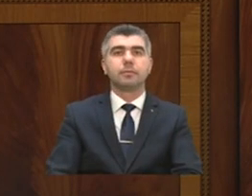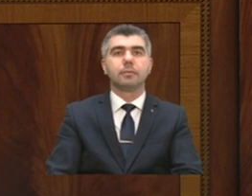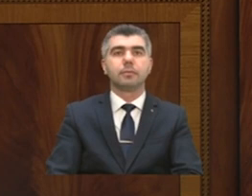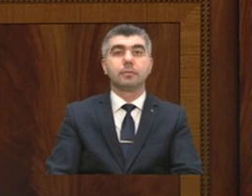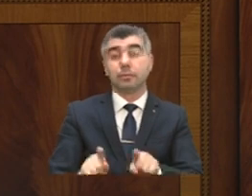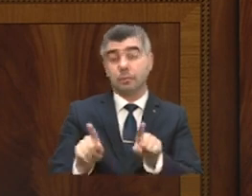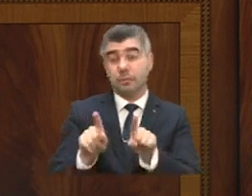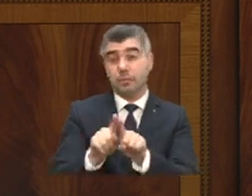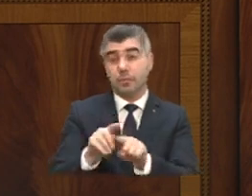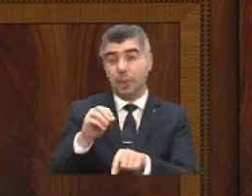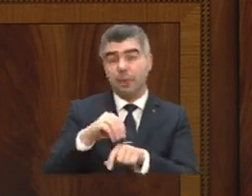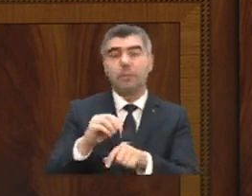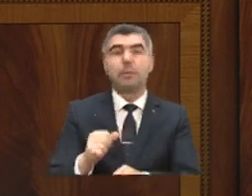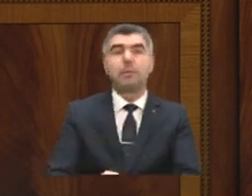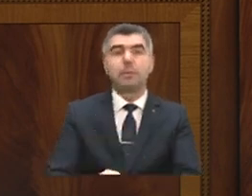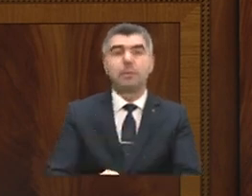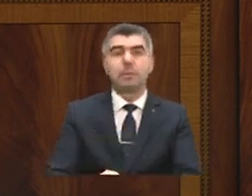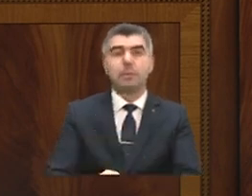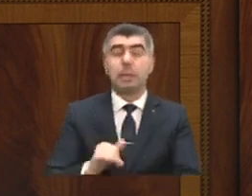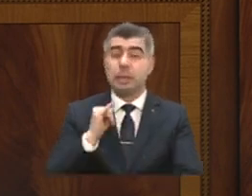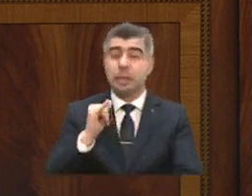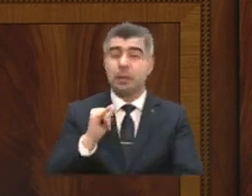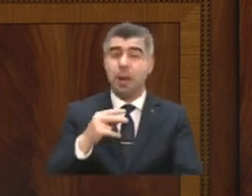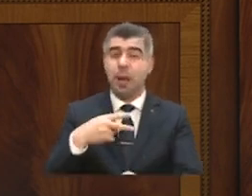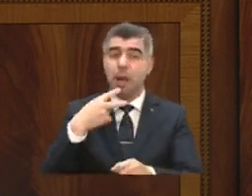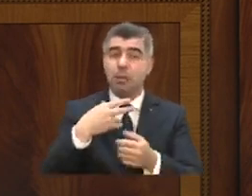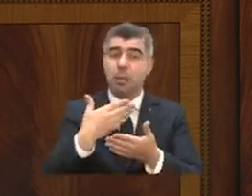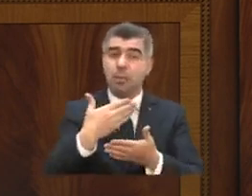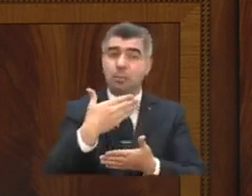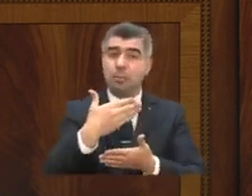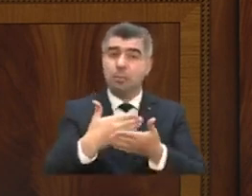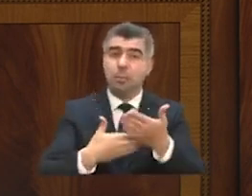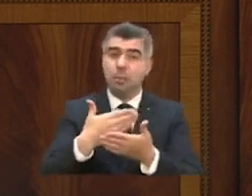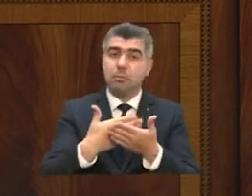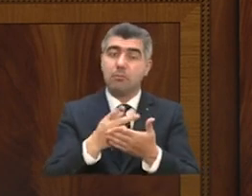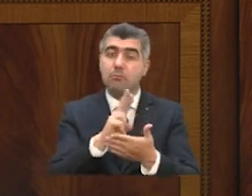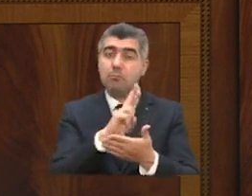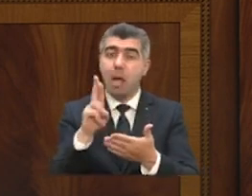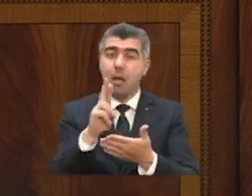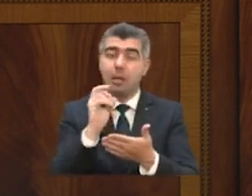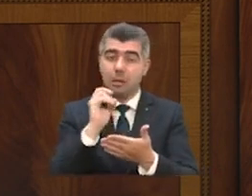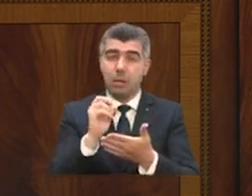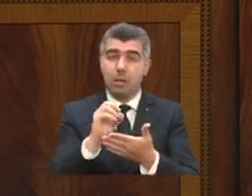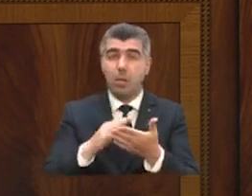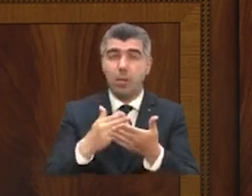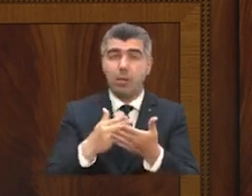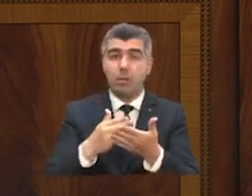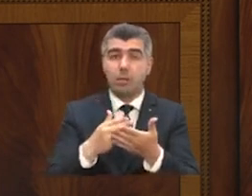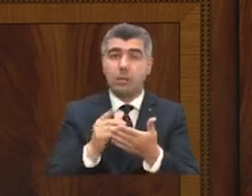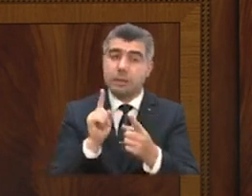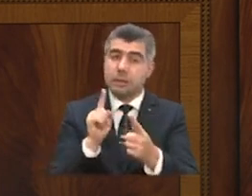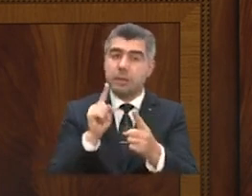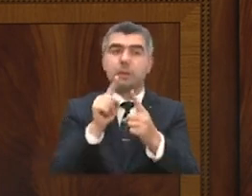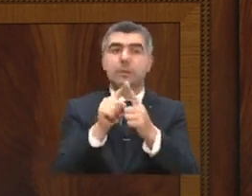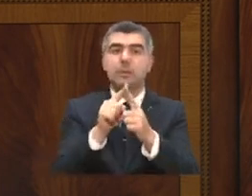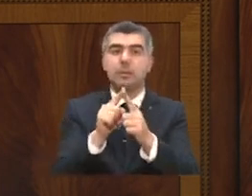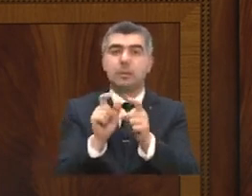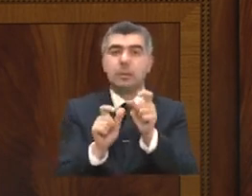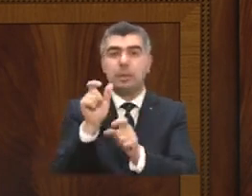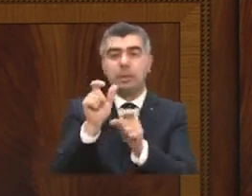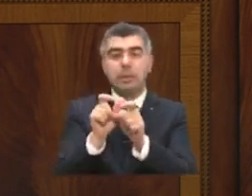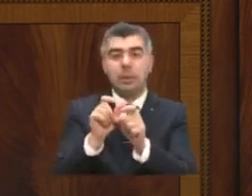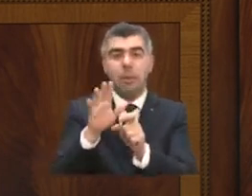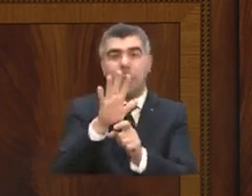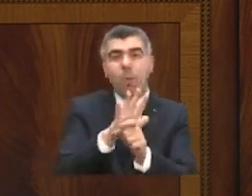الصدد أكد الخطاب الملكي السامي الموجه إلى ممثلي الأمة على ضرورة إحداث منظومة